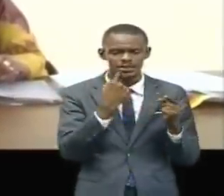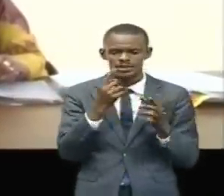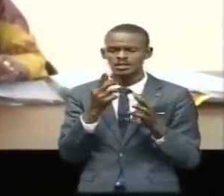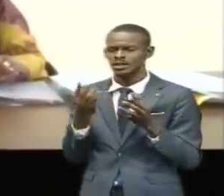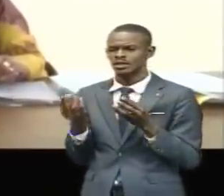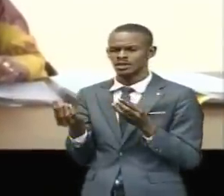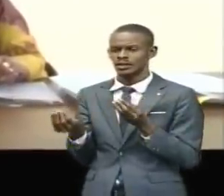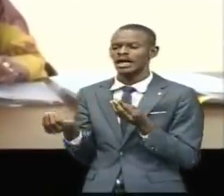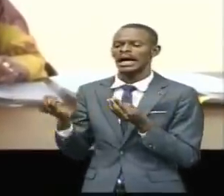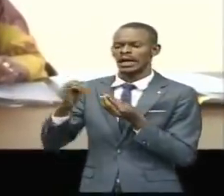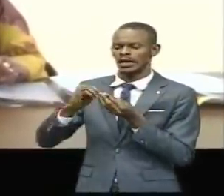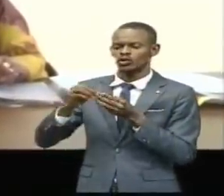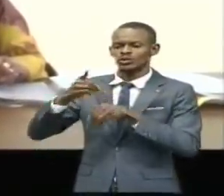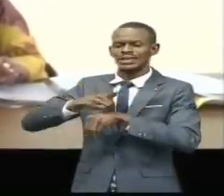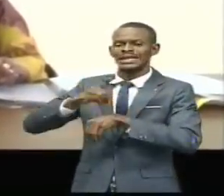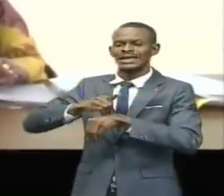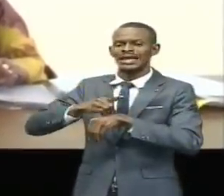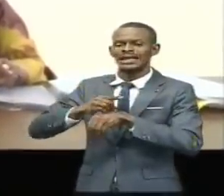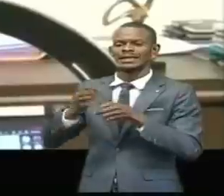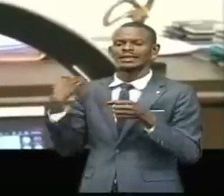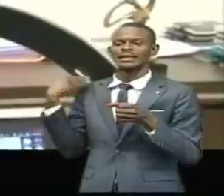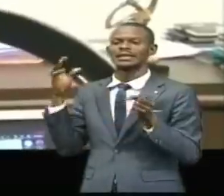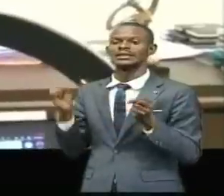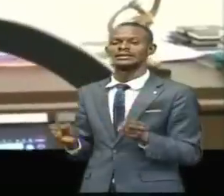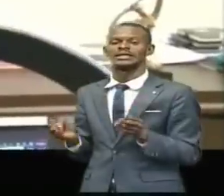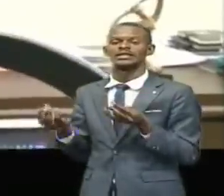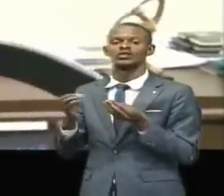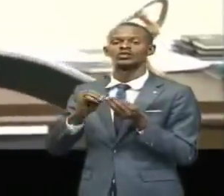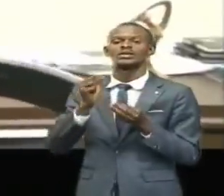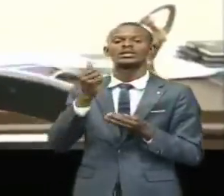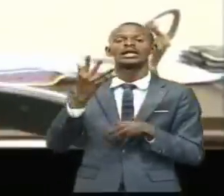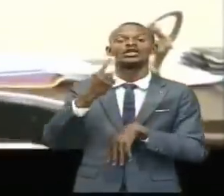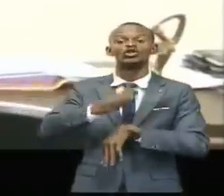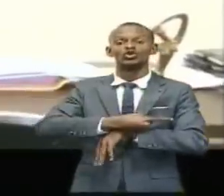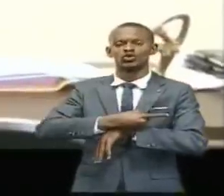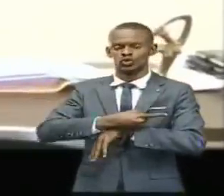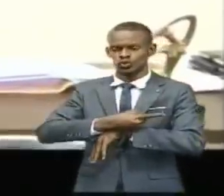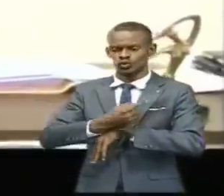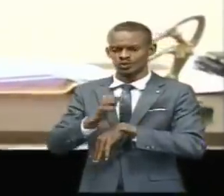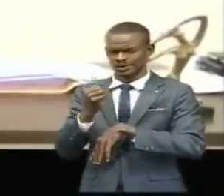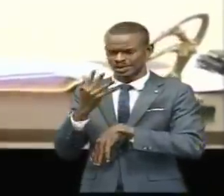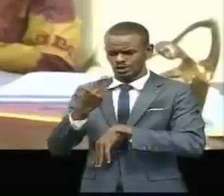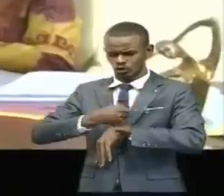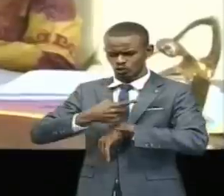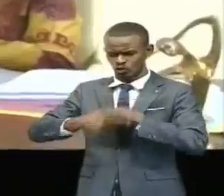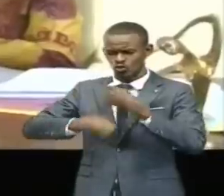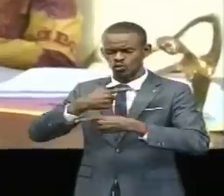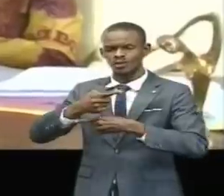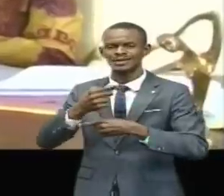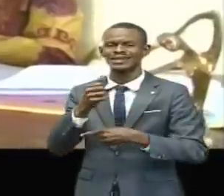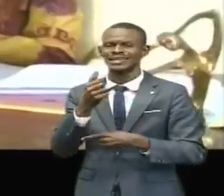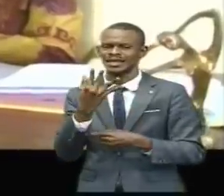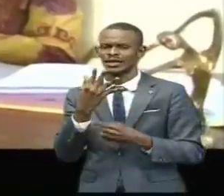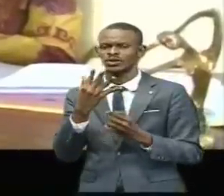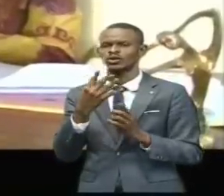et du Nord-Kivu pour une période de 15 jours prenant cours à partir du 14 septembre 2022.